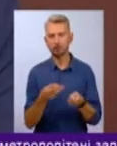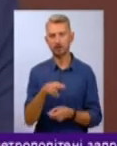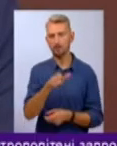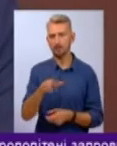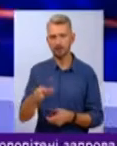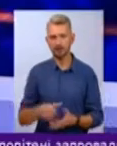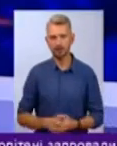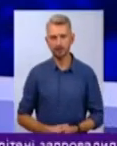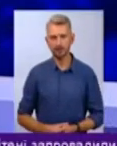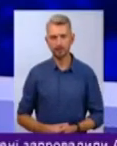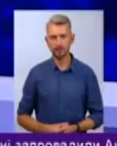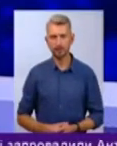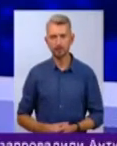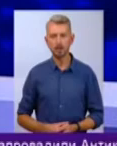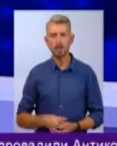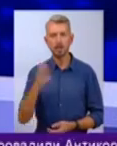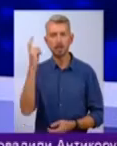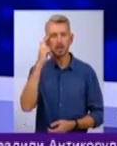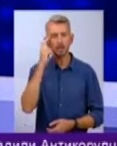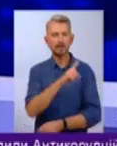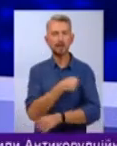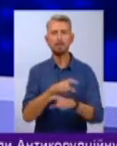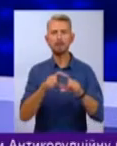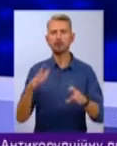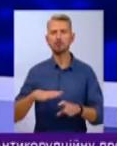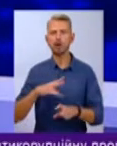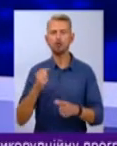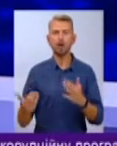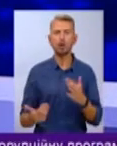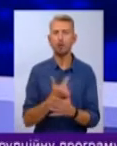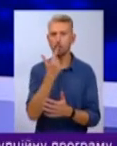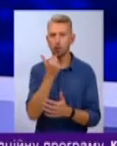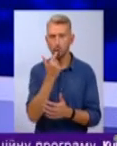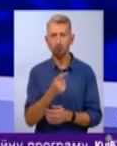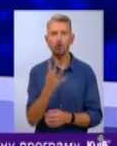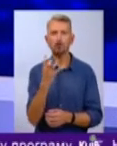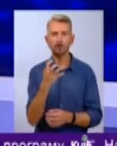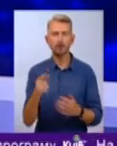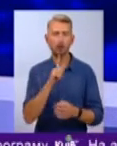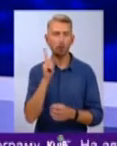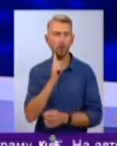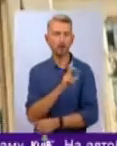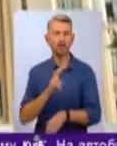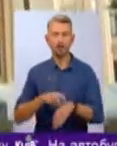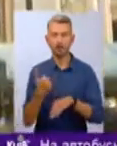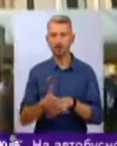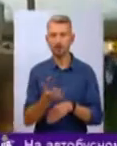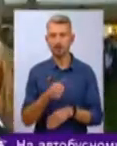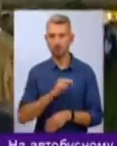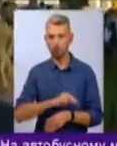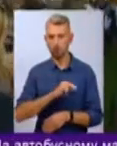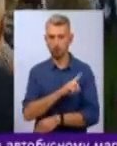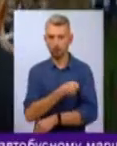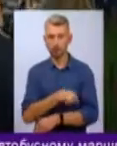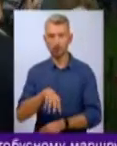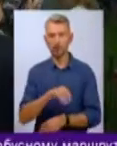пассажиров. Столичні медзаклади чекають на нову кров. 400 молодих лікарів вже взяли на роботу до лікарень. Всі